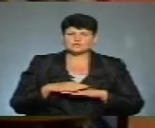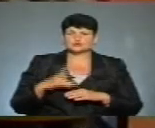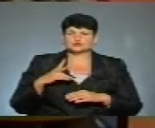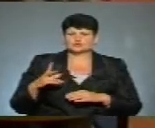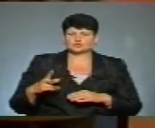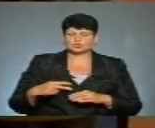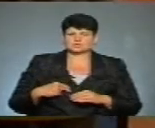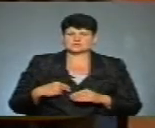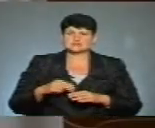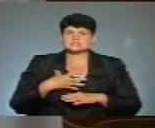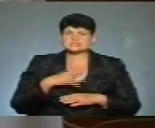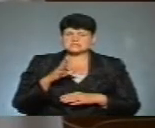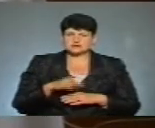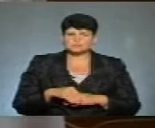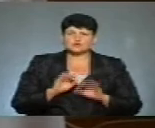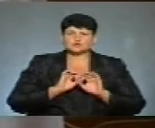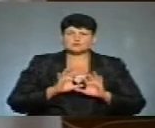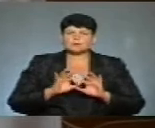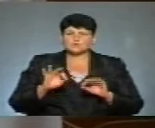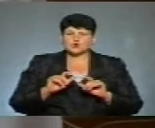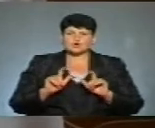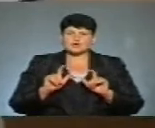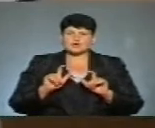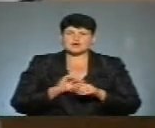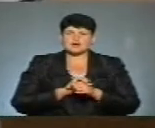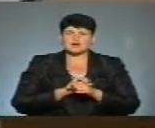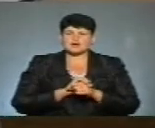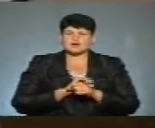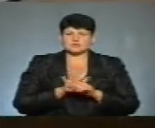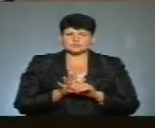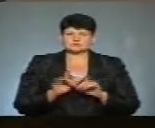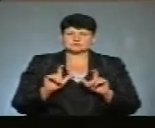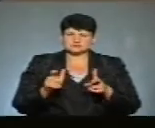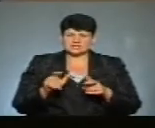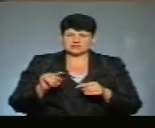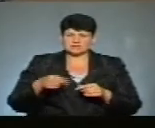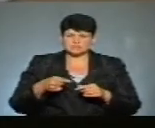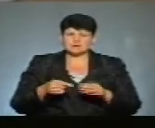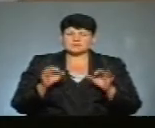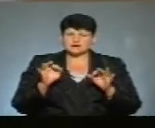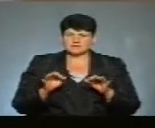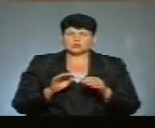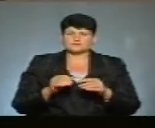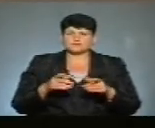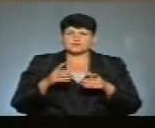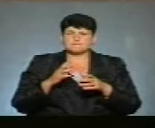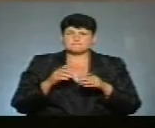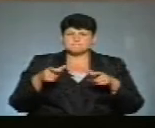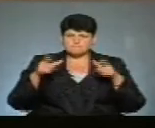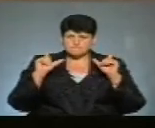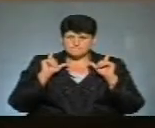загиблого військового та її однокласникам розповіли про карантинні вимоги. Як правильно носити масочку? Ви повинні помити руки, тримати